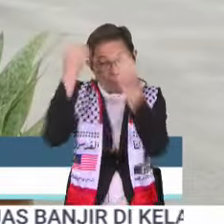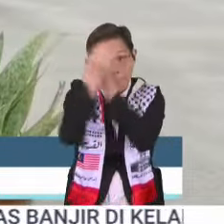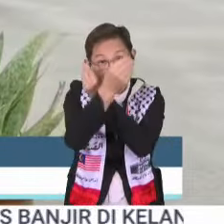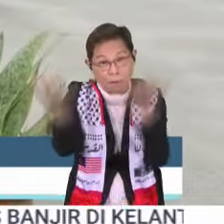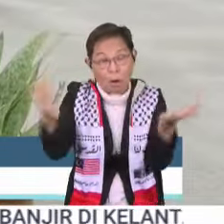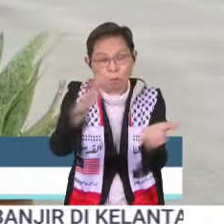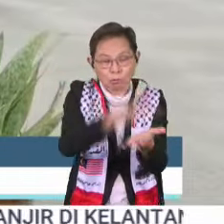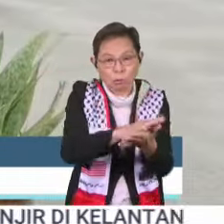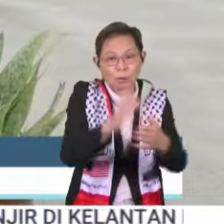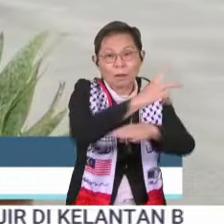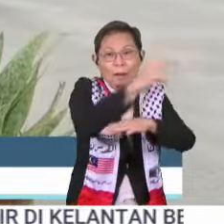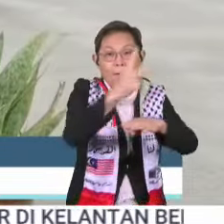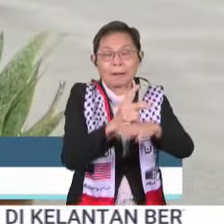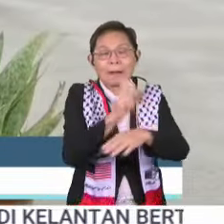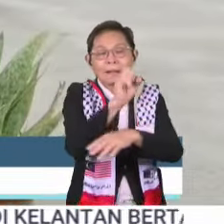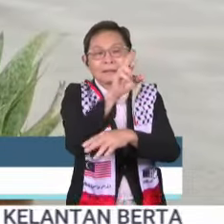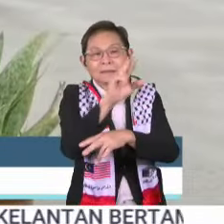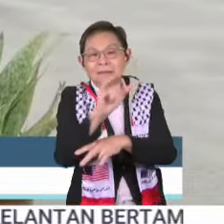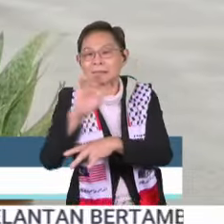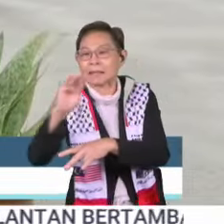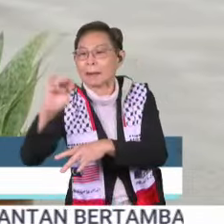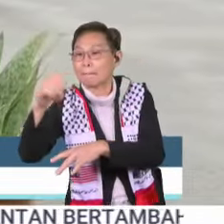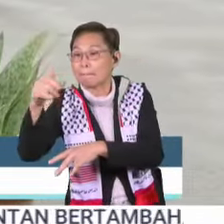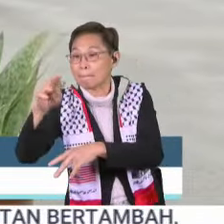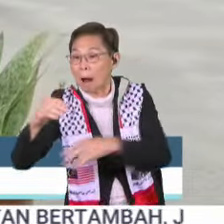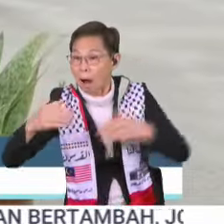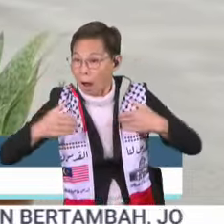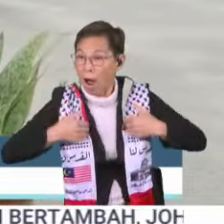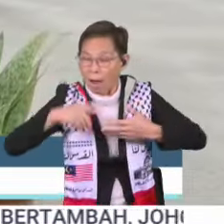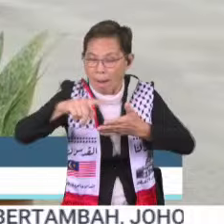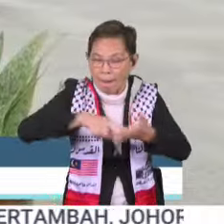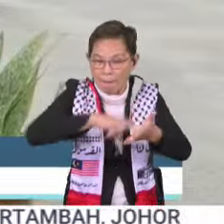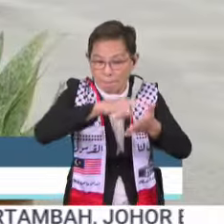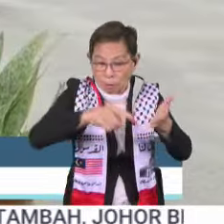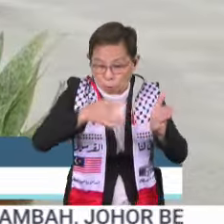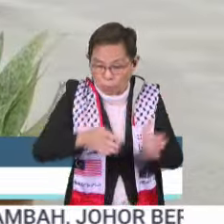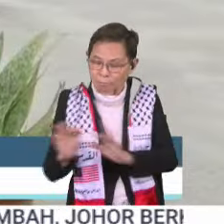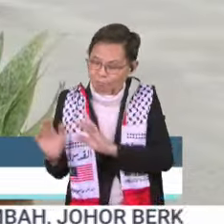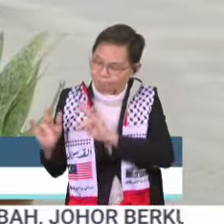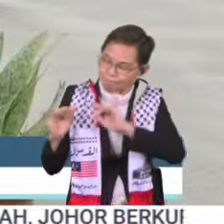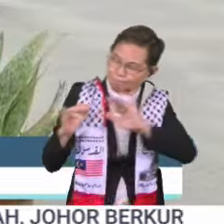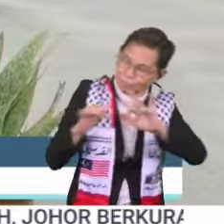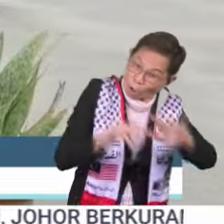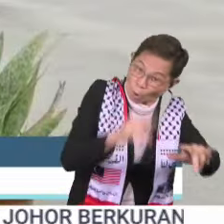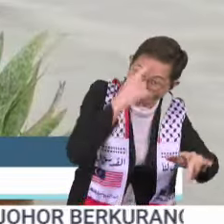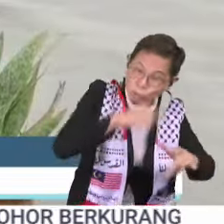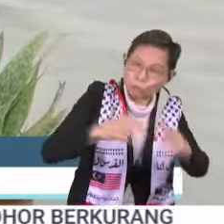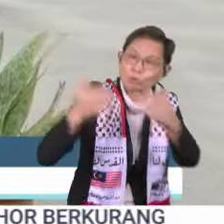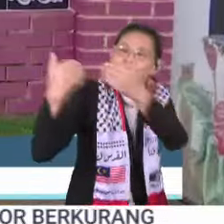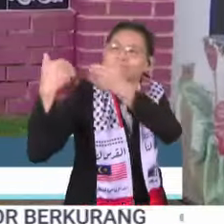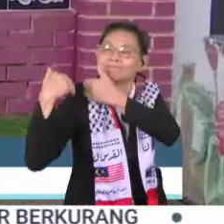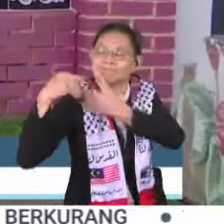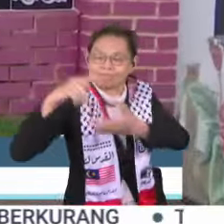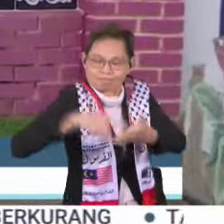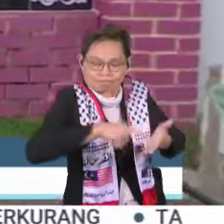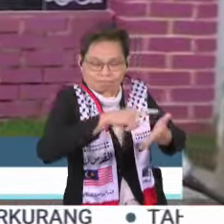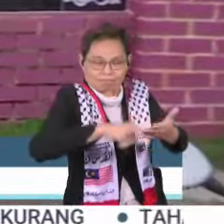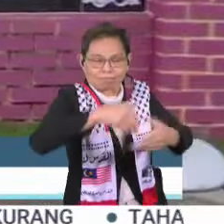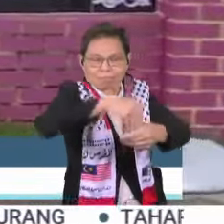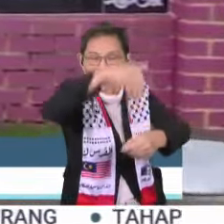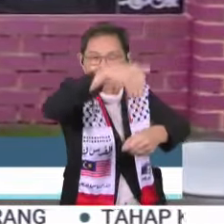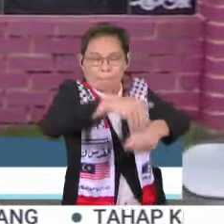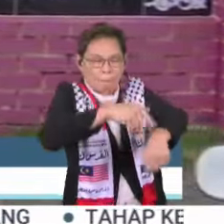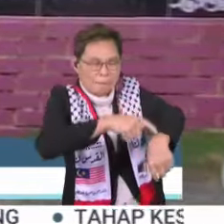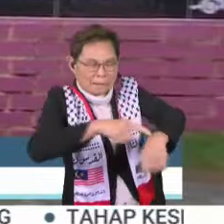semasa di Sekolah Kebangsaan Sri Iman pada ketika ini masih terdapat pengundi yang hadir bagi menjalankan tanggungjawab mereka meskipun pada saat-saat